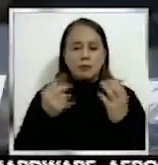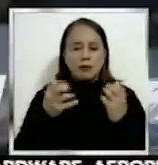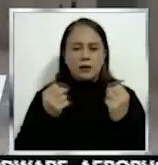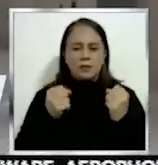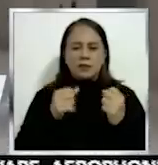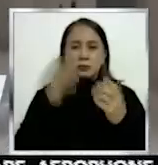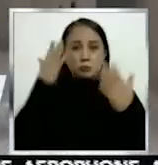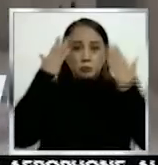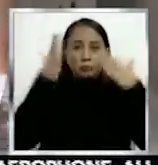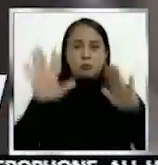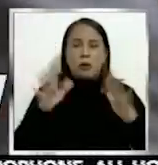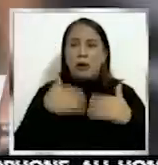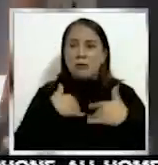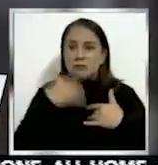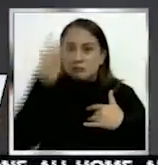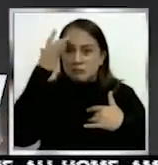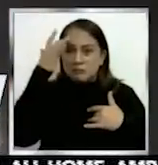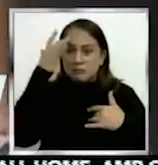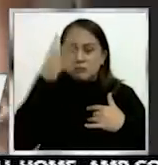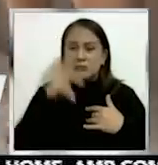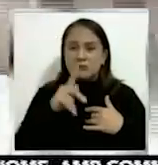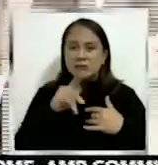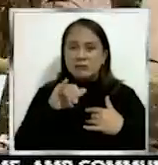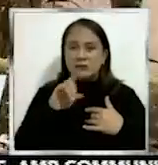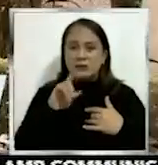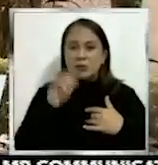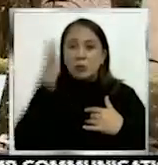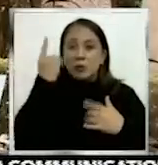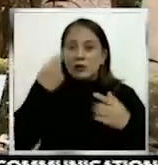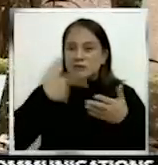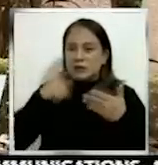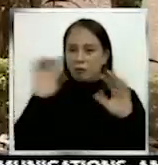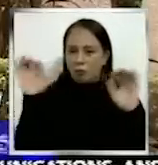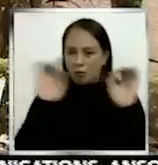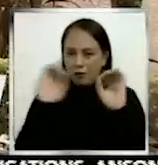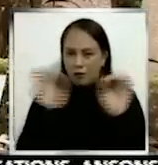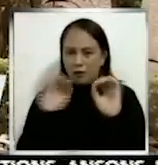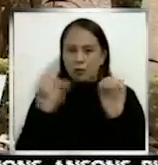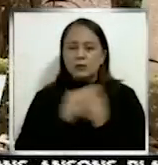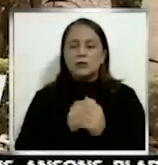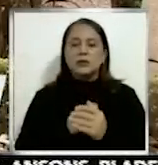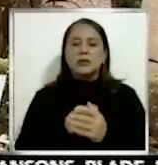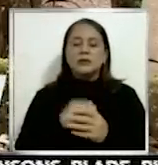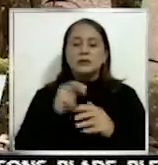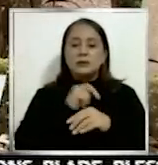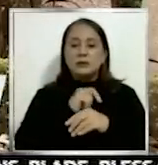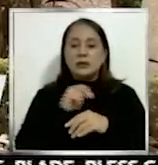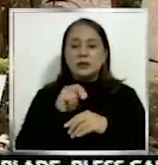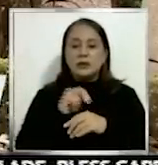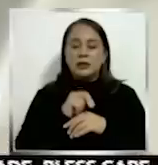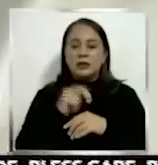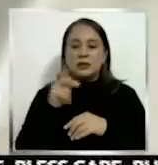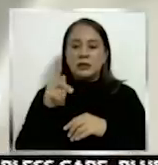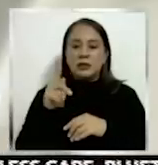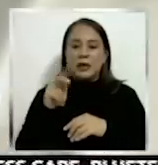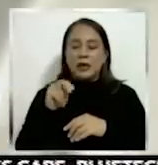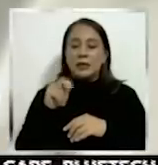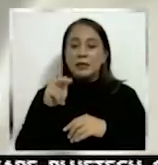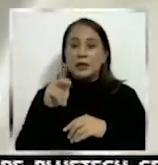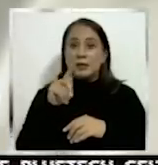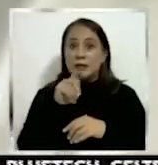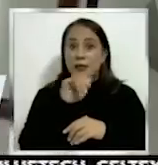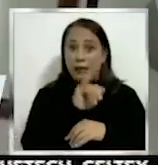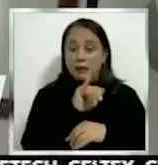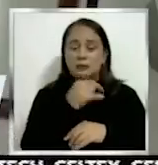may sakit sila sa bato dahil hindi nagpapa-check up. Sabi ng National Kidney and Transplant Institute o NKTI, marami raw